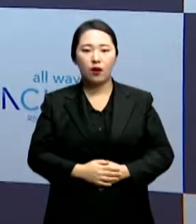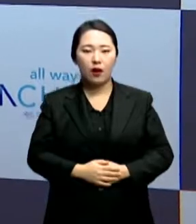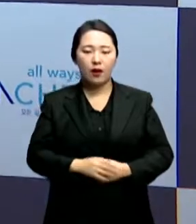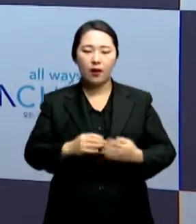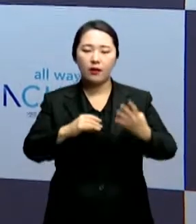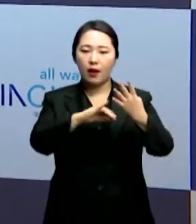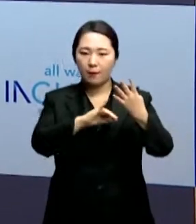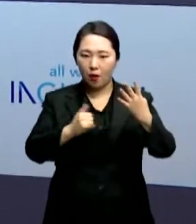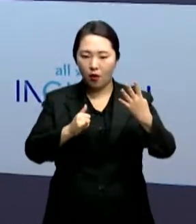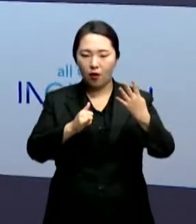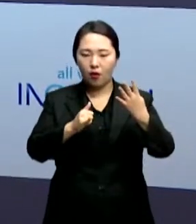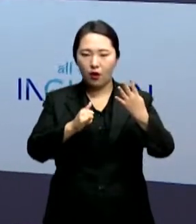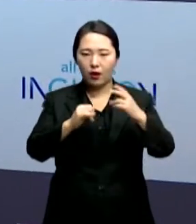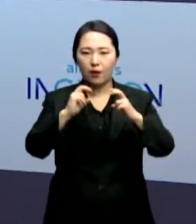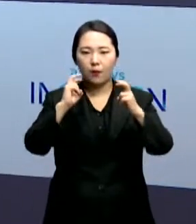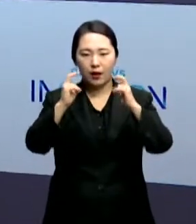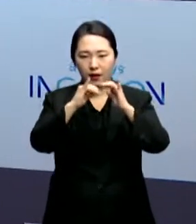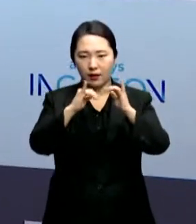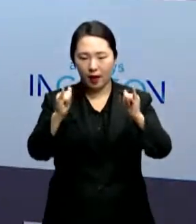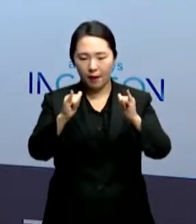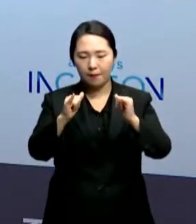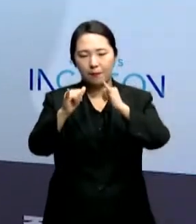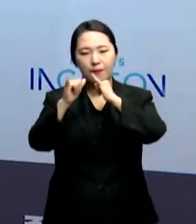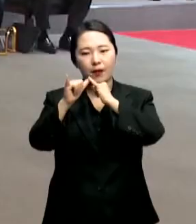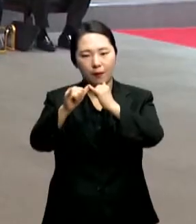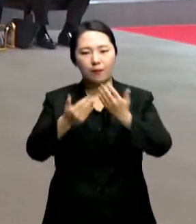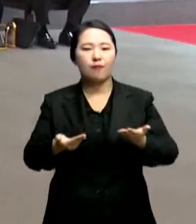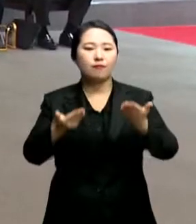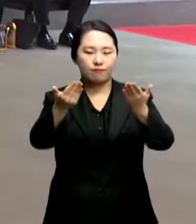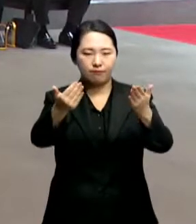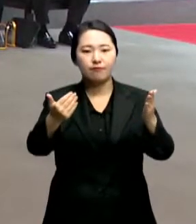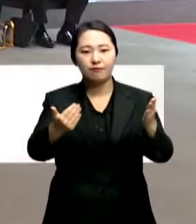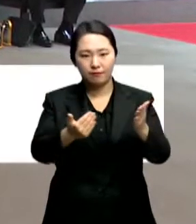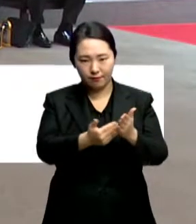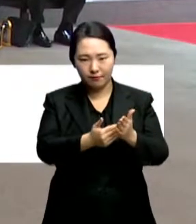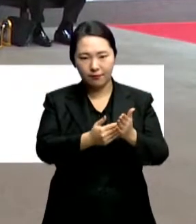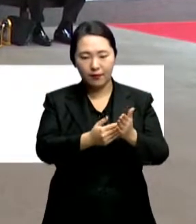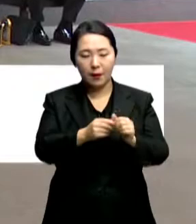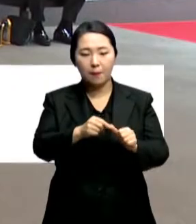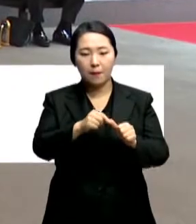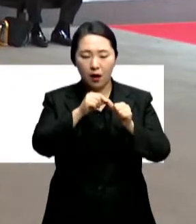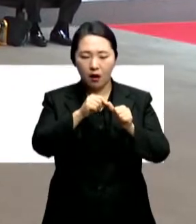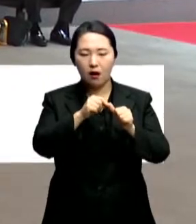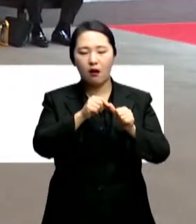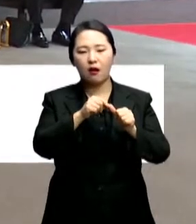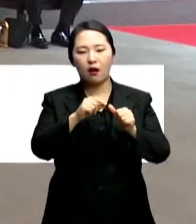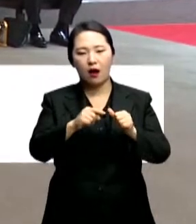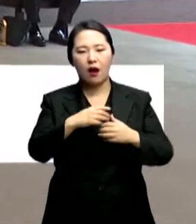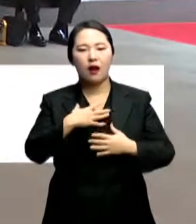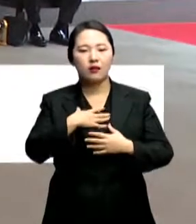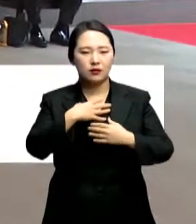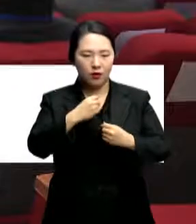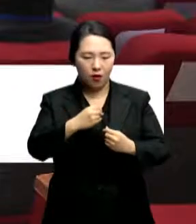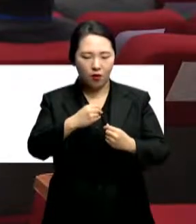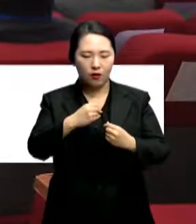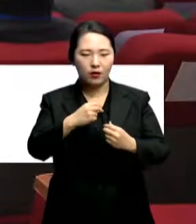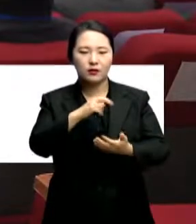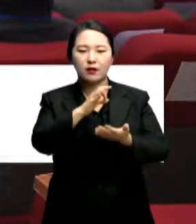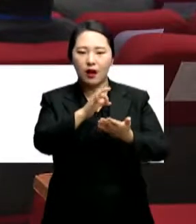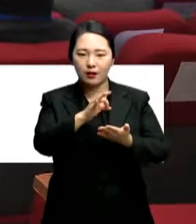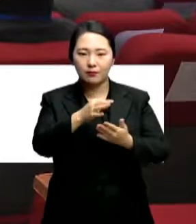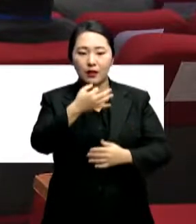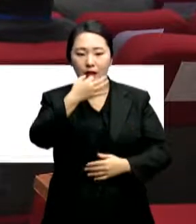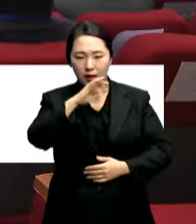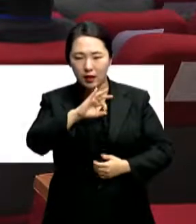4명이 중소기업인 대상을 수상했습니다. 선정된 기업들에겐 경영안정자금 한도 내에서 이자 차액